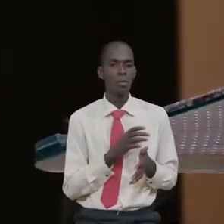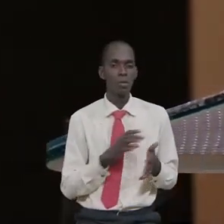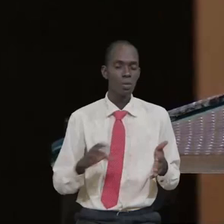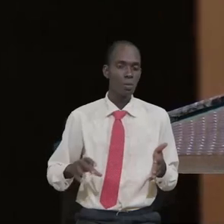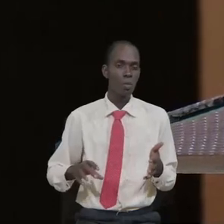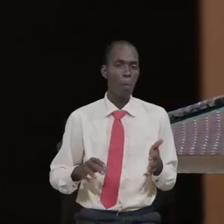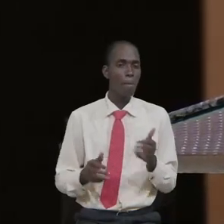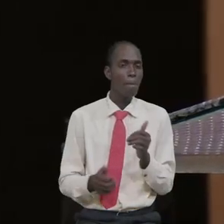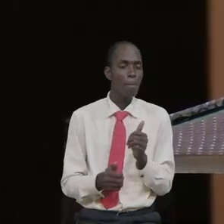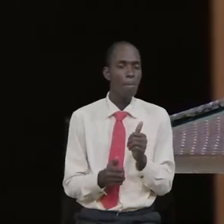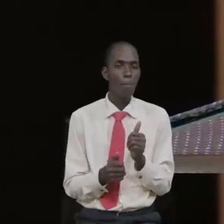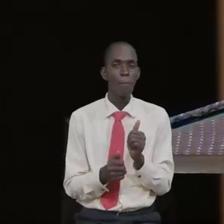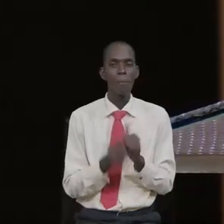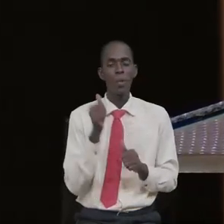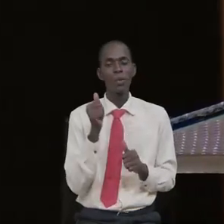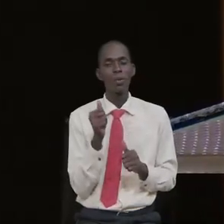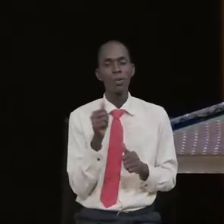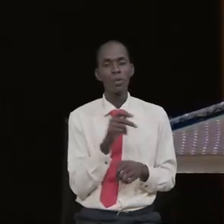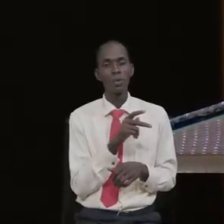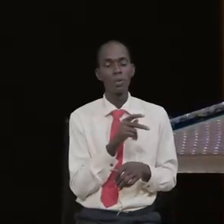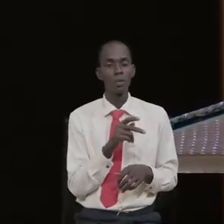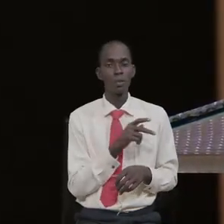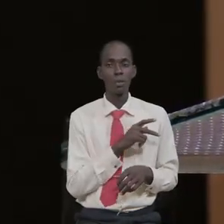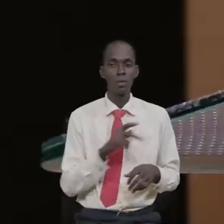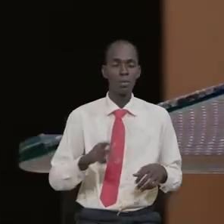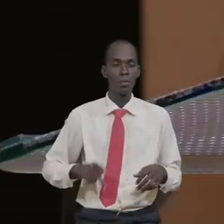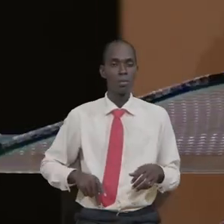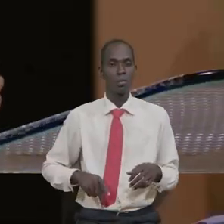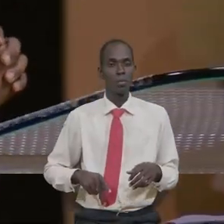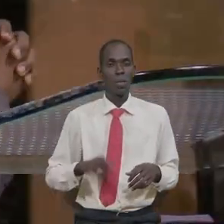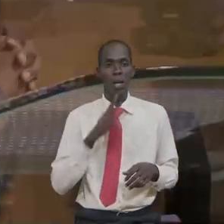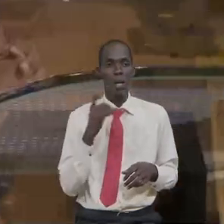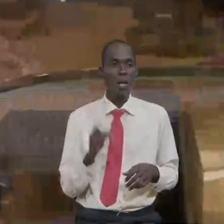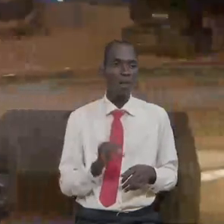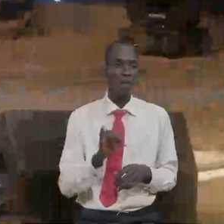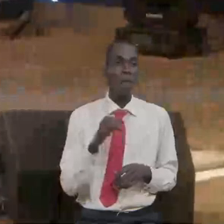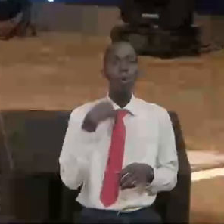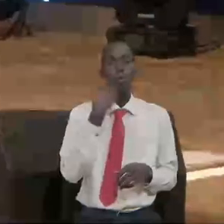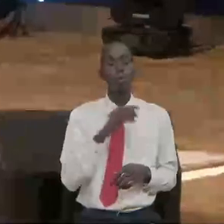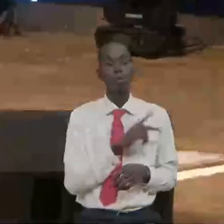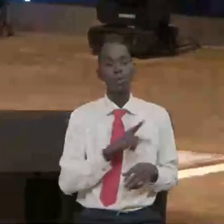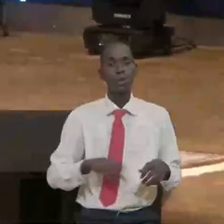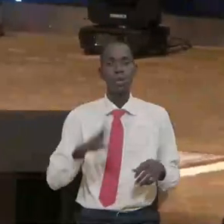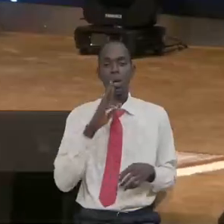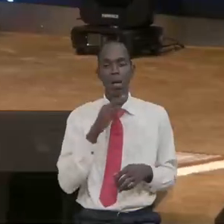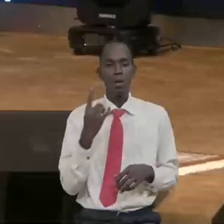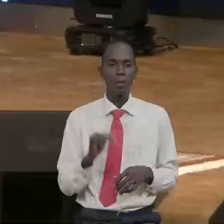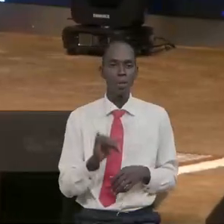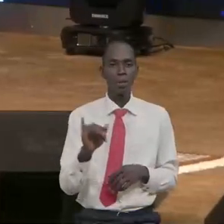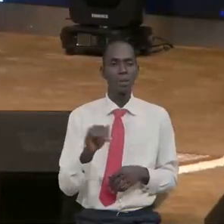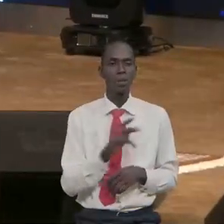les saints du Très-Haut, son règne est un règne éternel et tous les dominateurs le serviront et lui